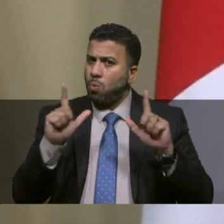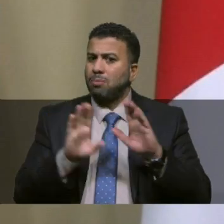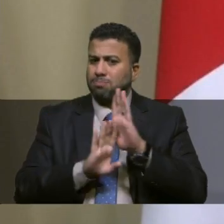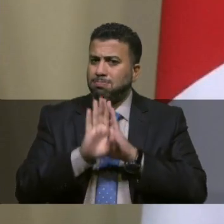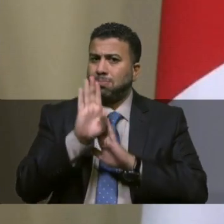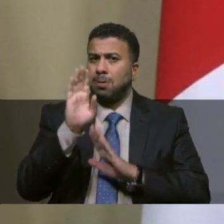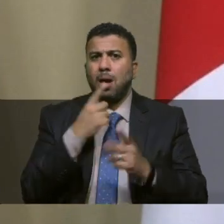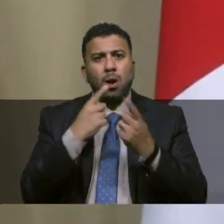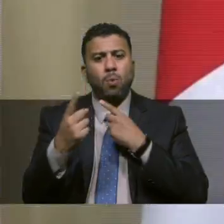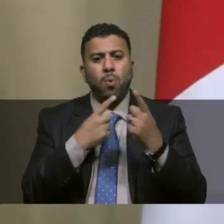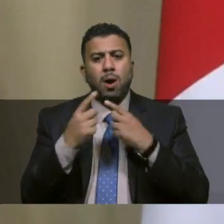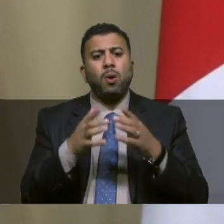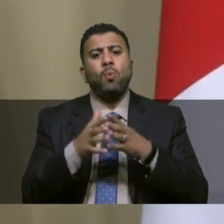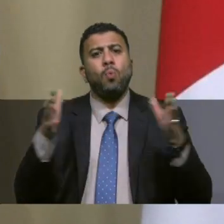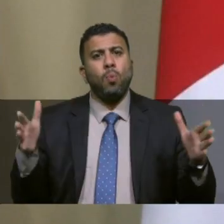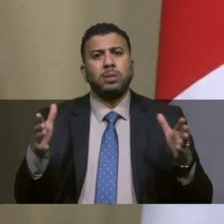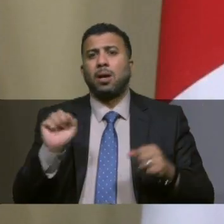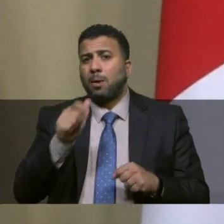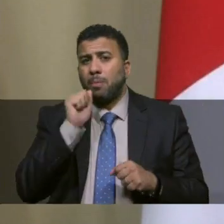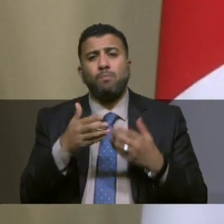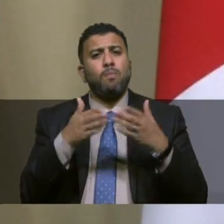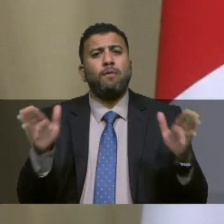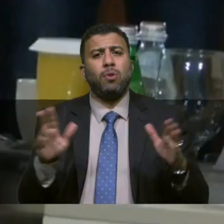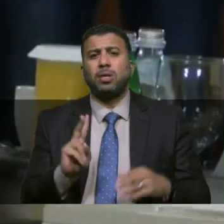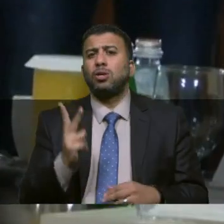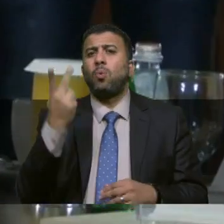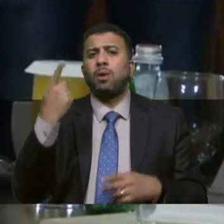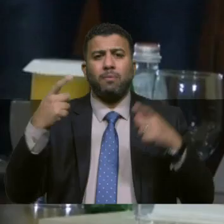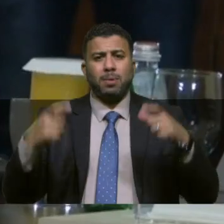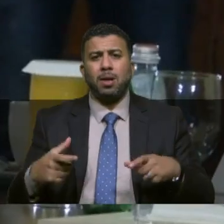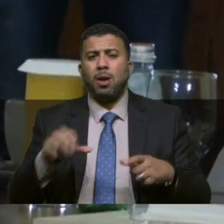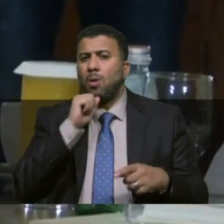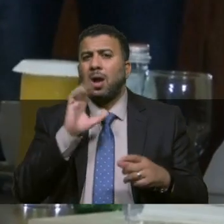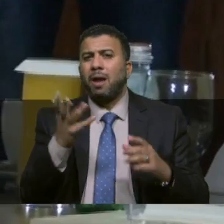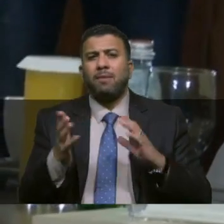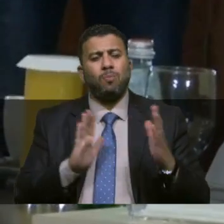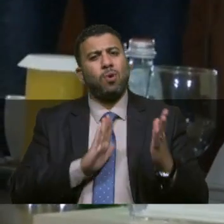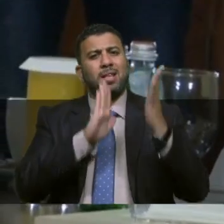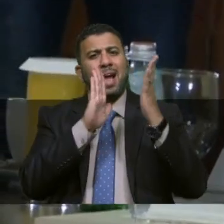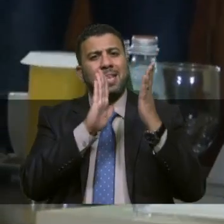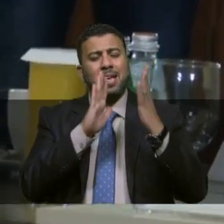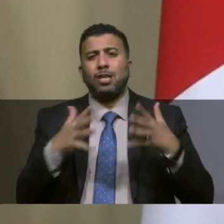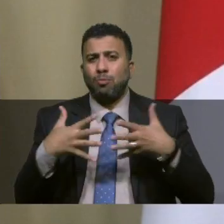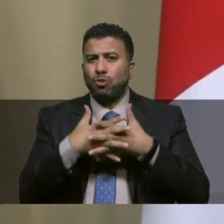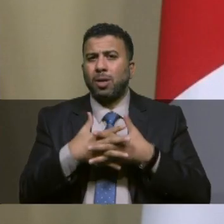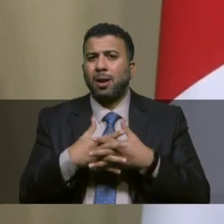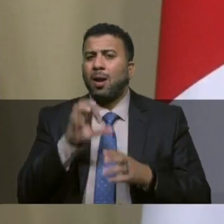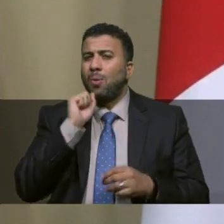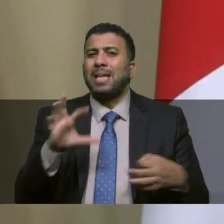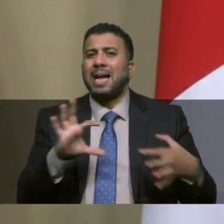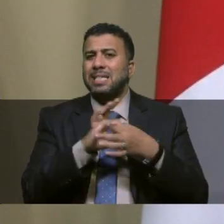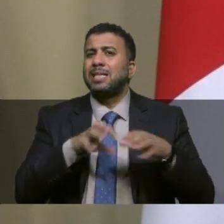وأتاح حوارا موسعا بأجندة مفتوحة حول التطورات في المنطقة وسبل مواجهة التحديات